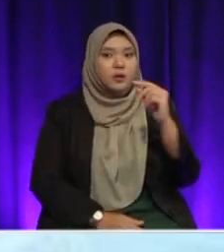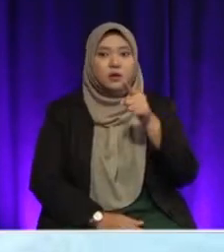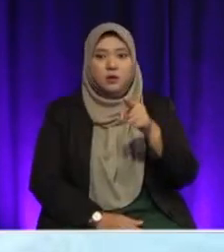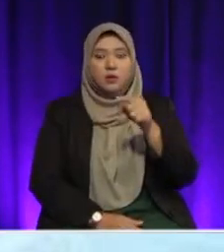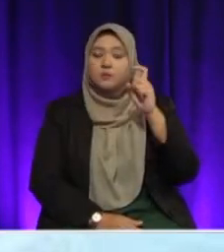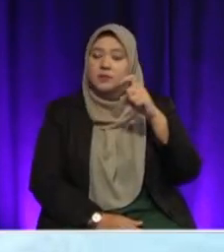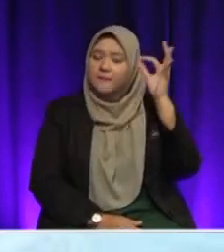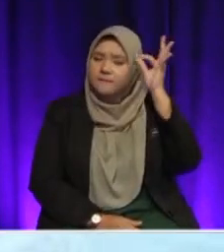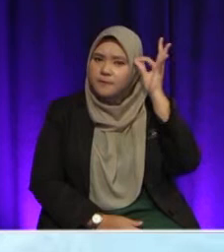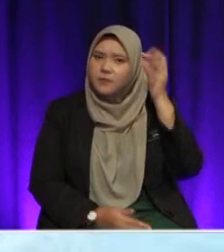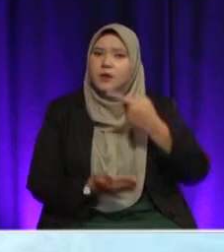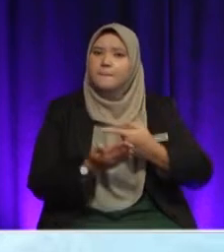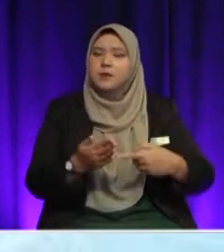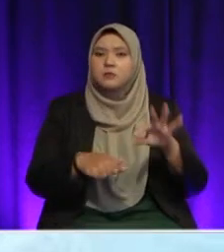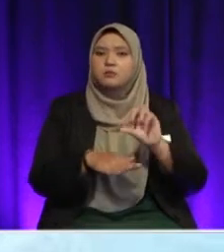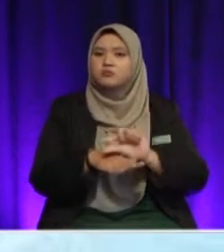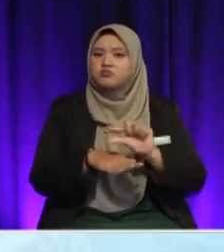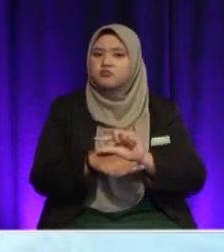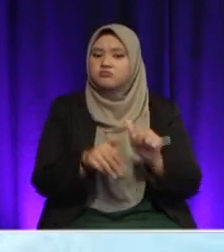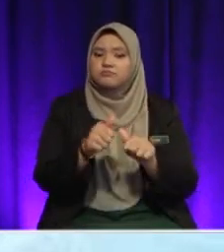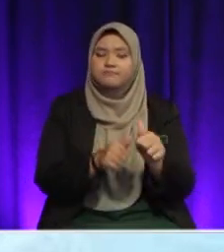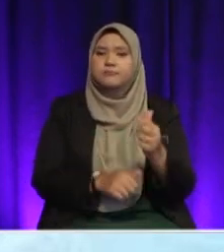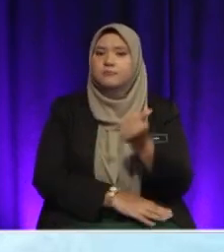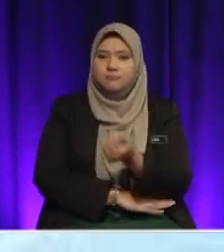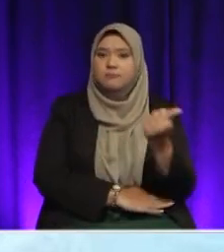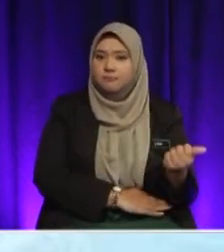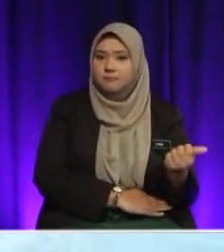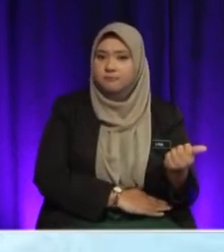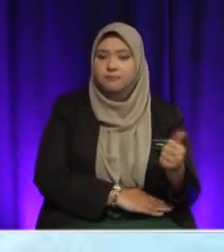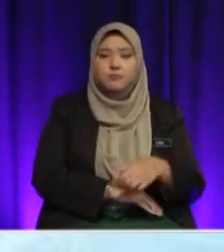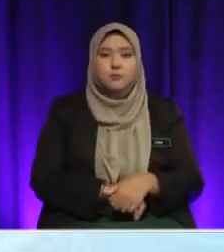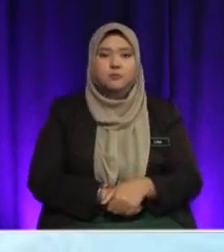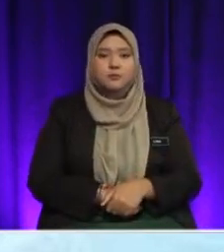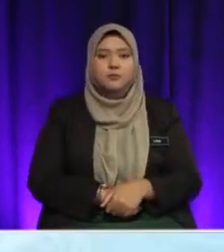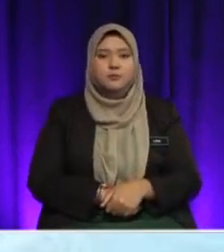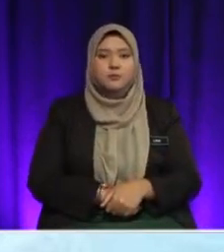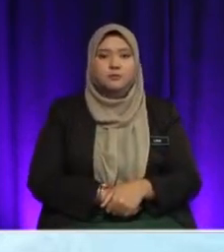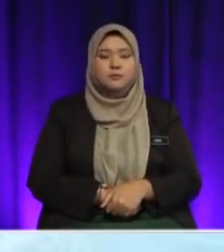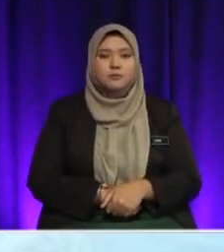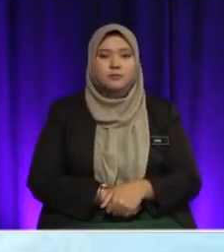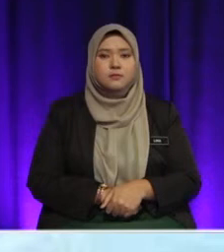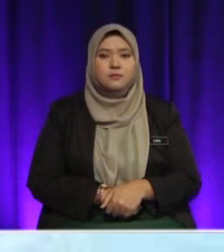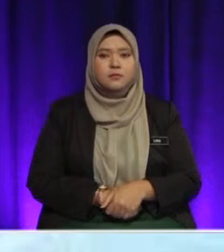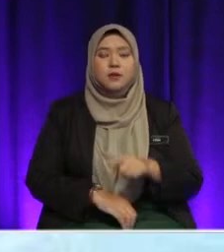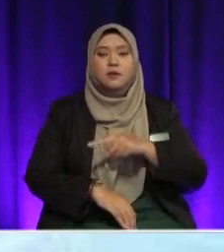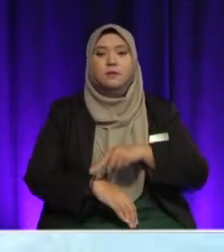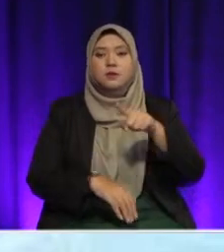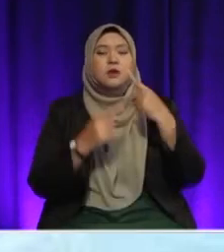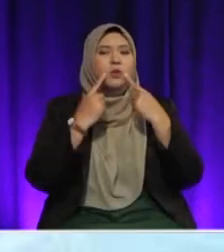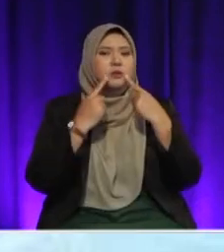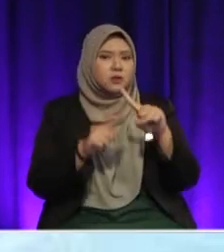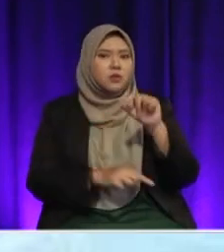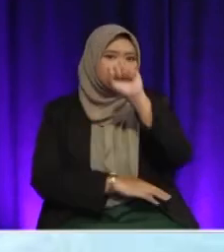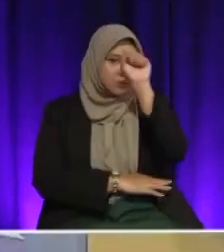berat setiap daging yang ditekan oke yang nih palsu menjawab soal Line murid kena